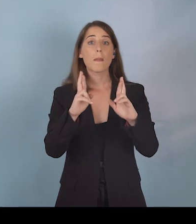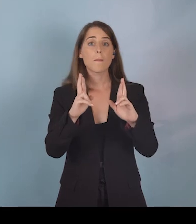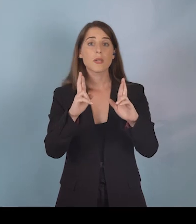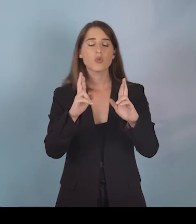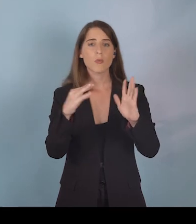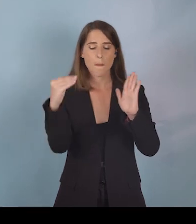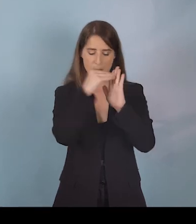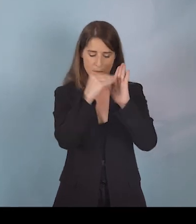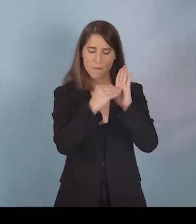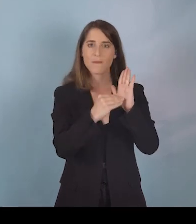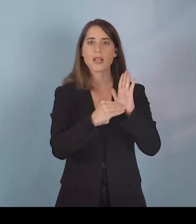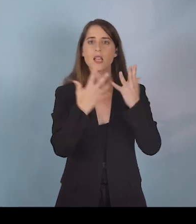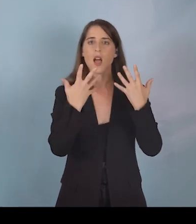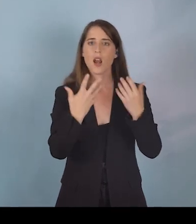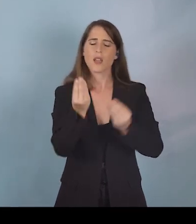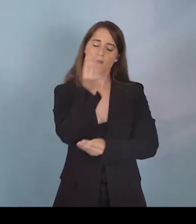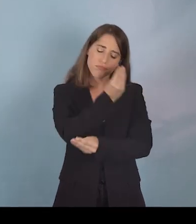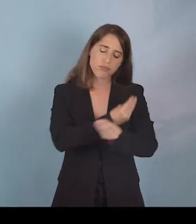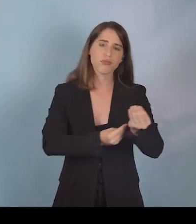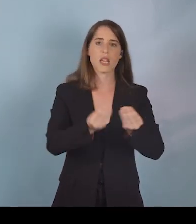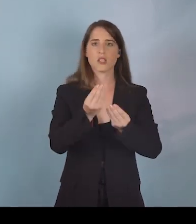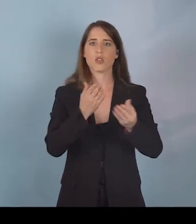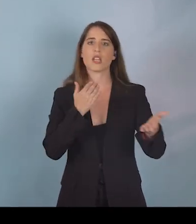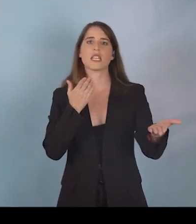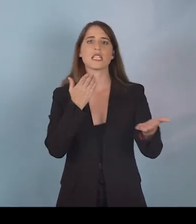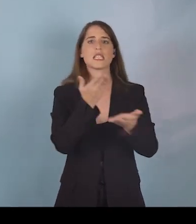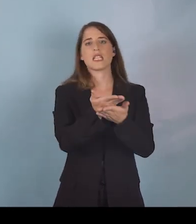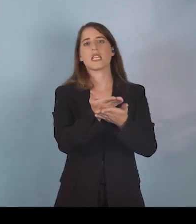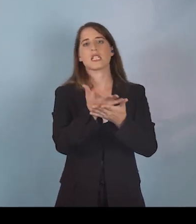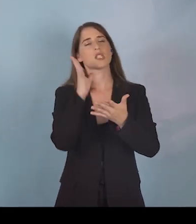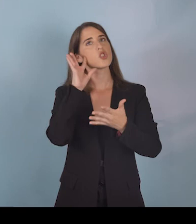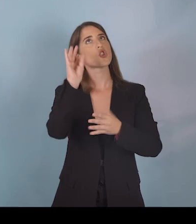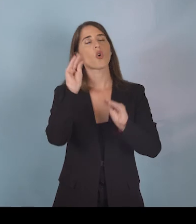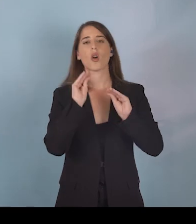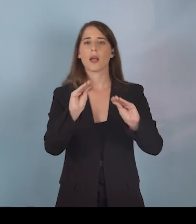θα παρουσιάσει μέχρι το τέλος του 2020 θα περιλαμβάνει